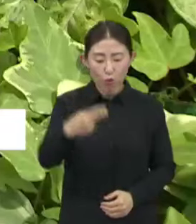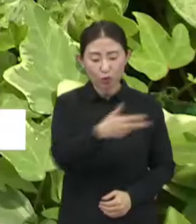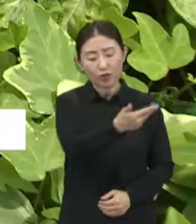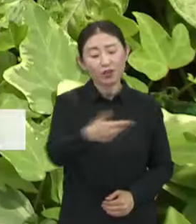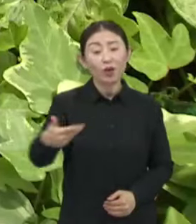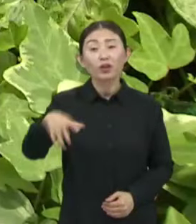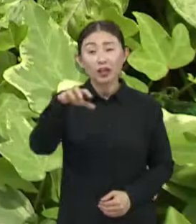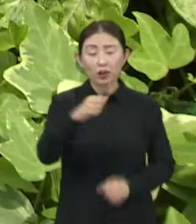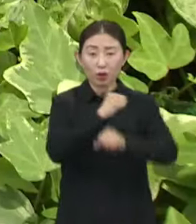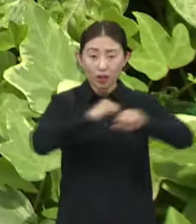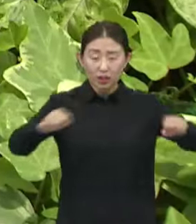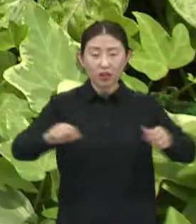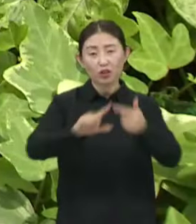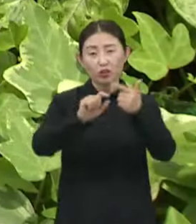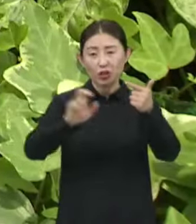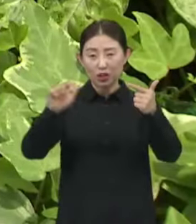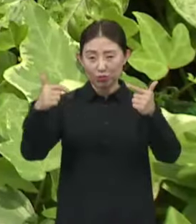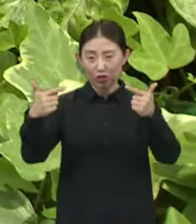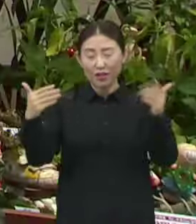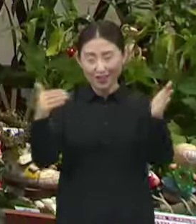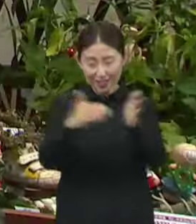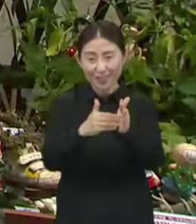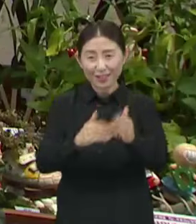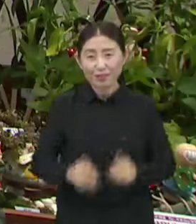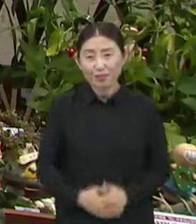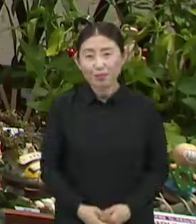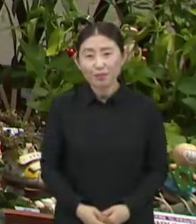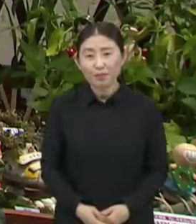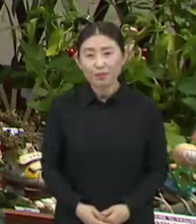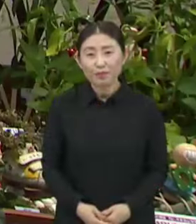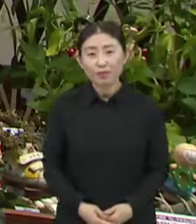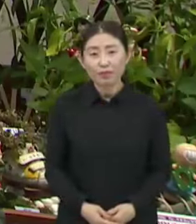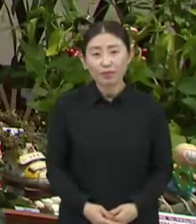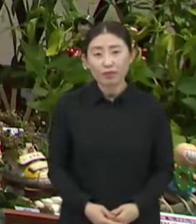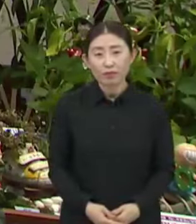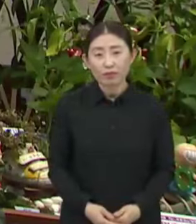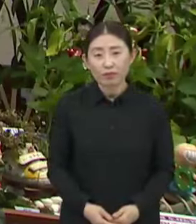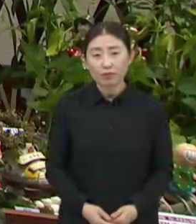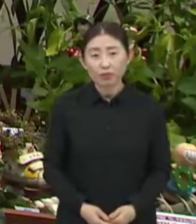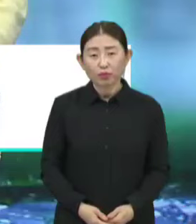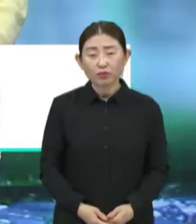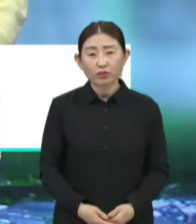광장에서 오는 16일까지 계속됩니다. TJB 이선학입니다.